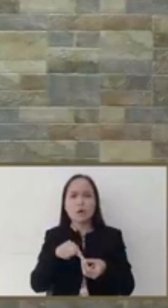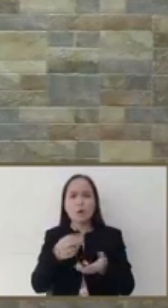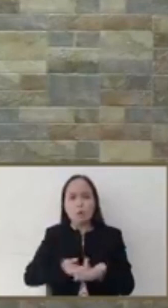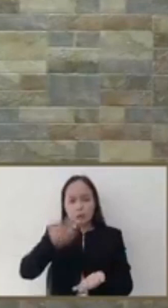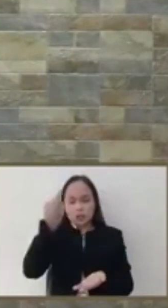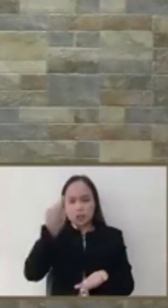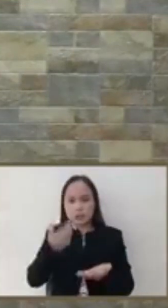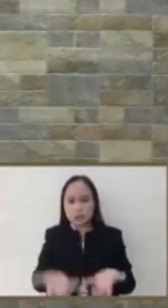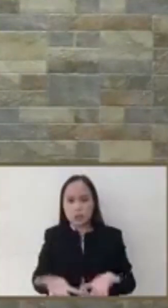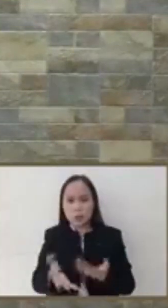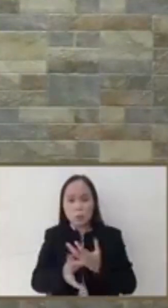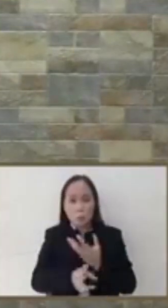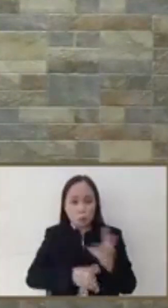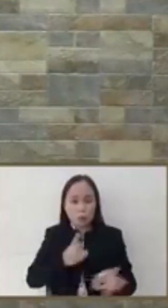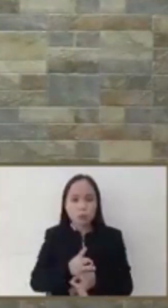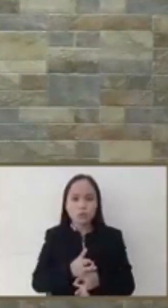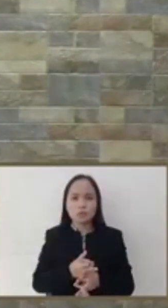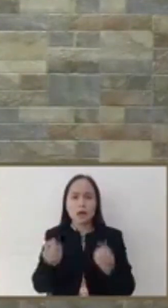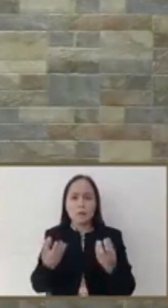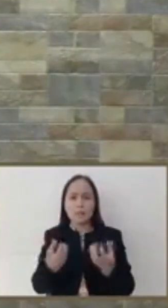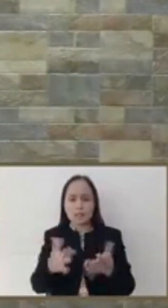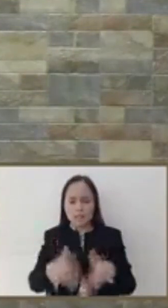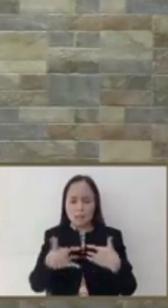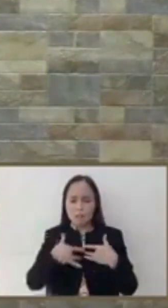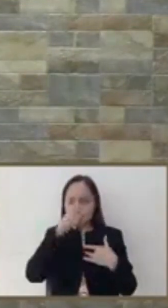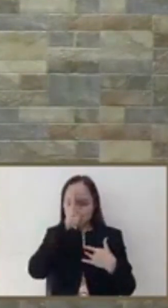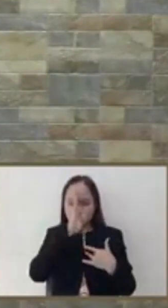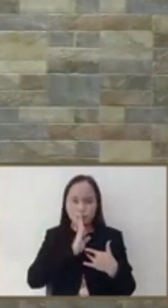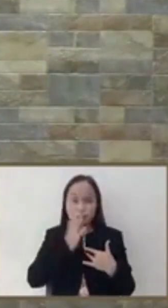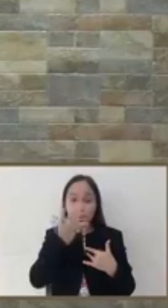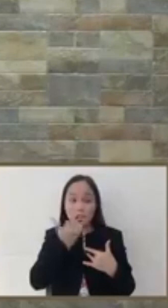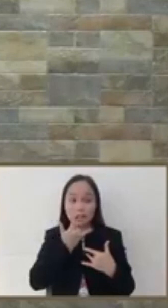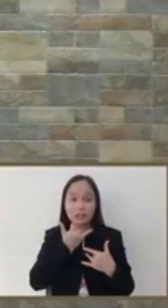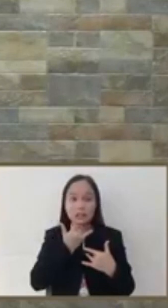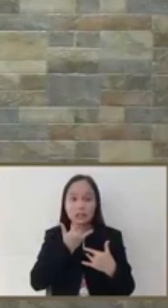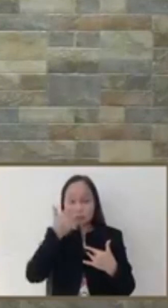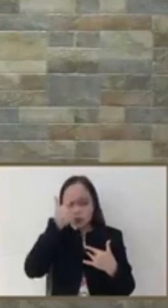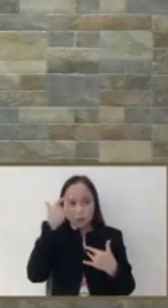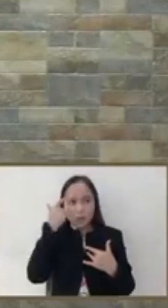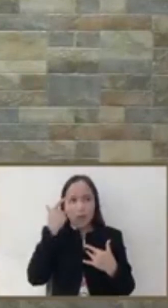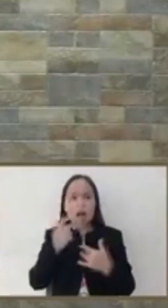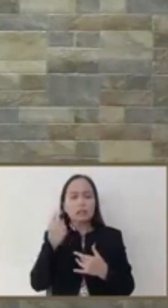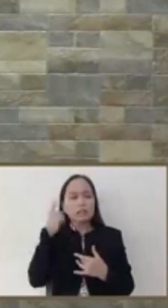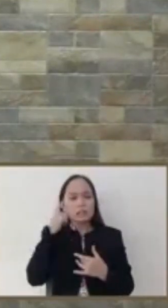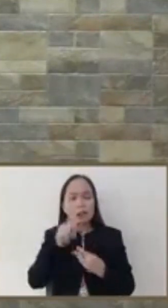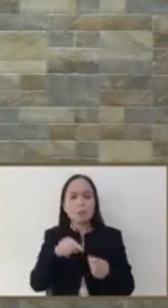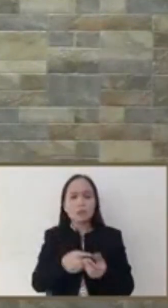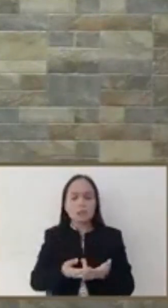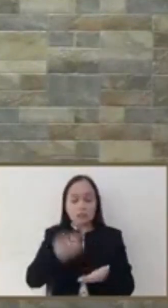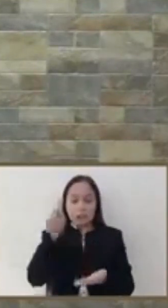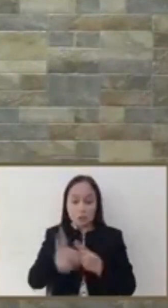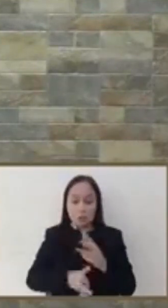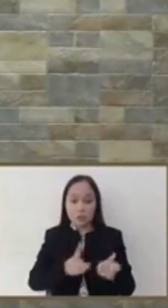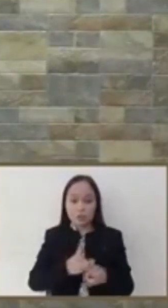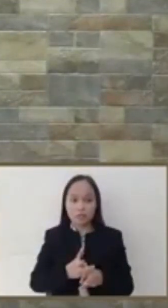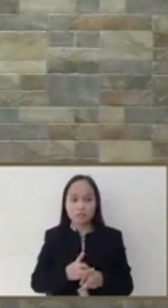ito. Sinira ang napakaraming buhay ng kayamanan, ng kinikilalang kayamanan ng mundo, no? Sa buhay na